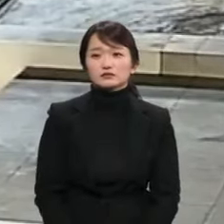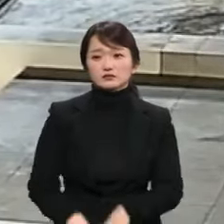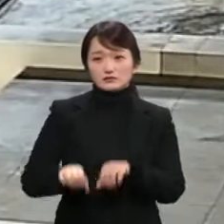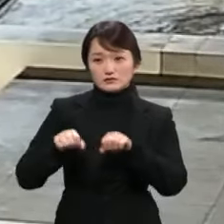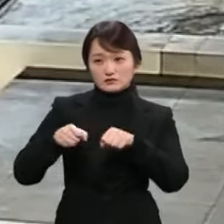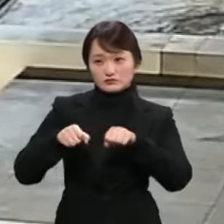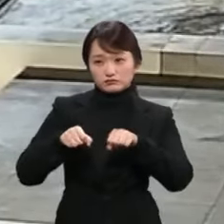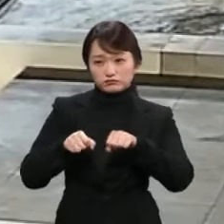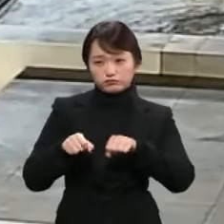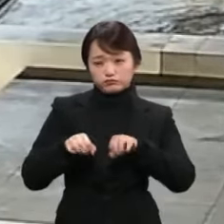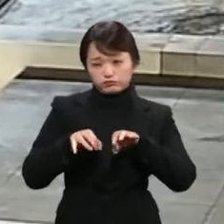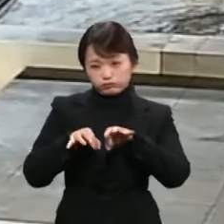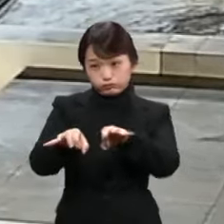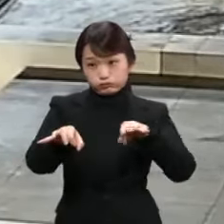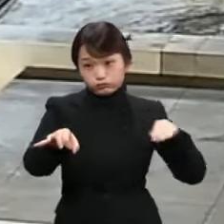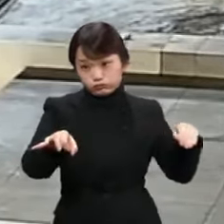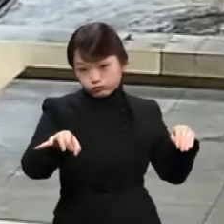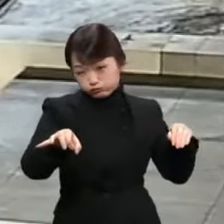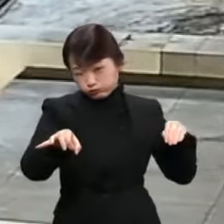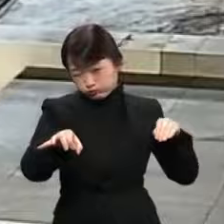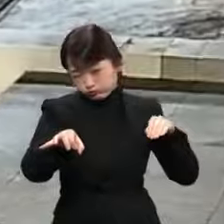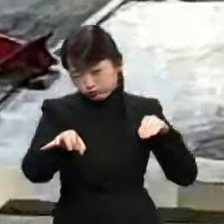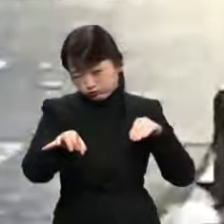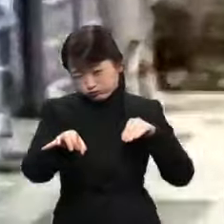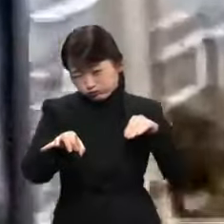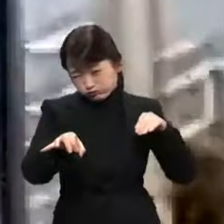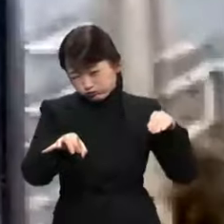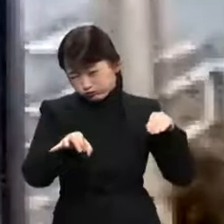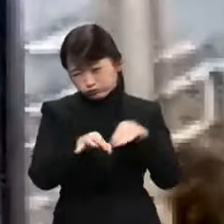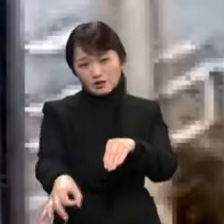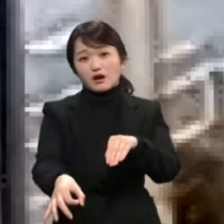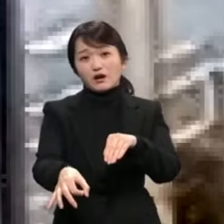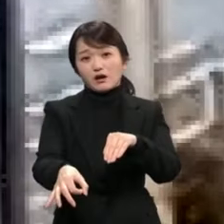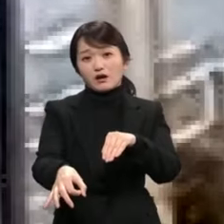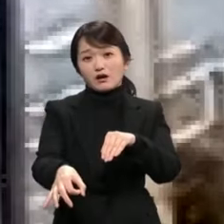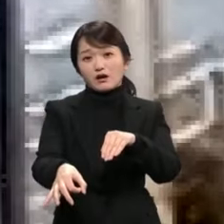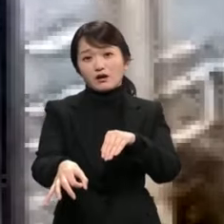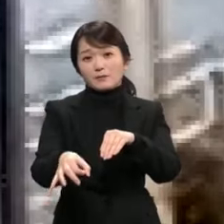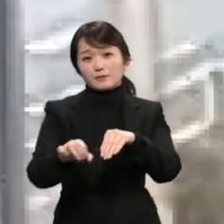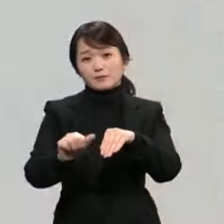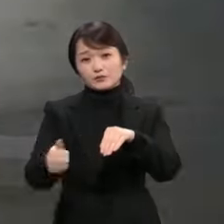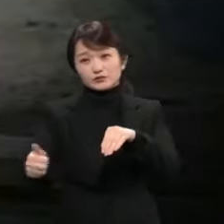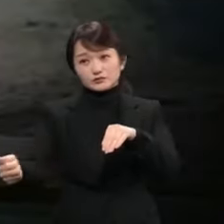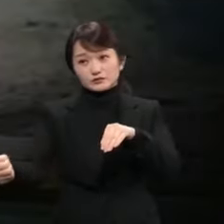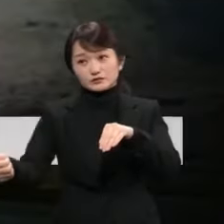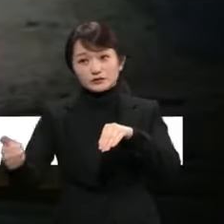오토바이 한 대가 달립니다. 뒤따르던 흰색 승용차가 그대로 들이받습니다.